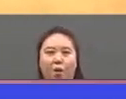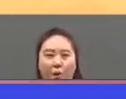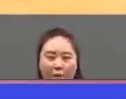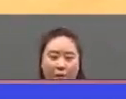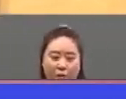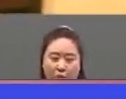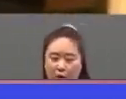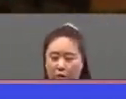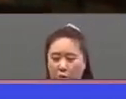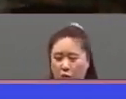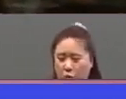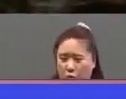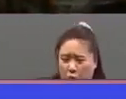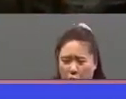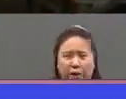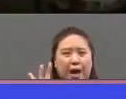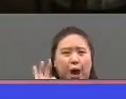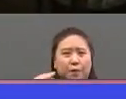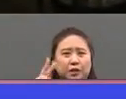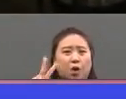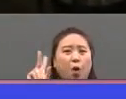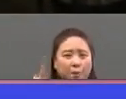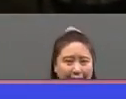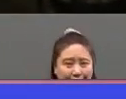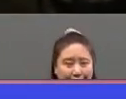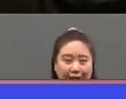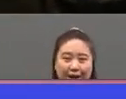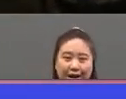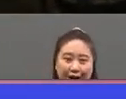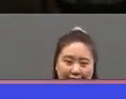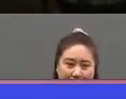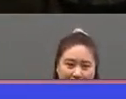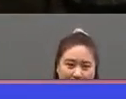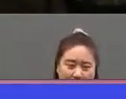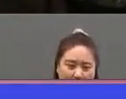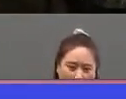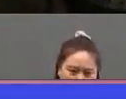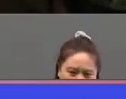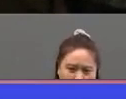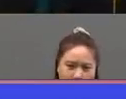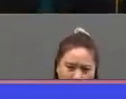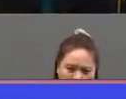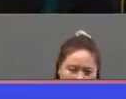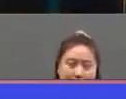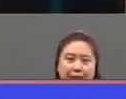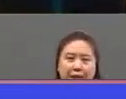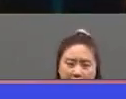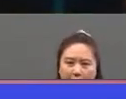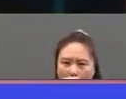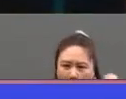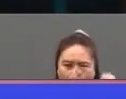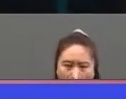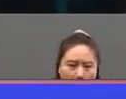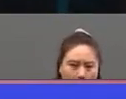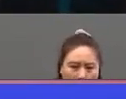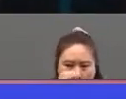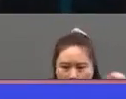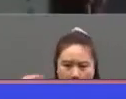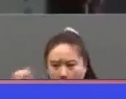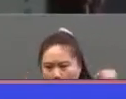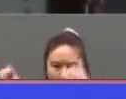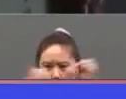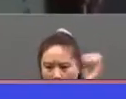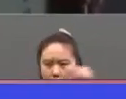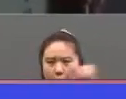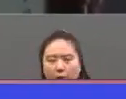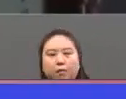คนี้แล้วในบัตรบัญชีในชื่อเนี่ยมีชื่อพรรคใช่ไหมครับกับเบอร์ก็อาจจะสำคัญผิดไปว่าในเขตเลือกตั้งเนี่ย